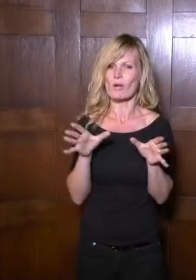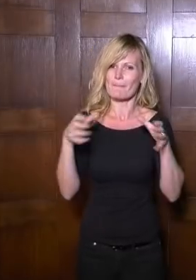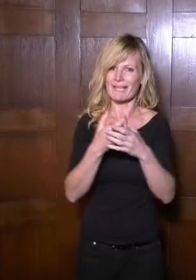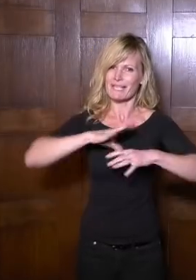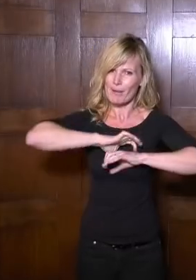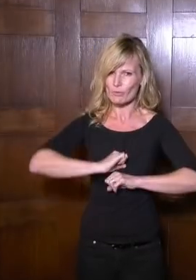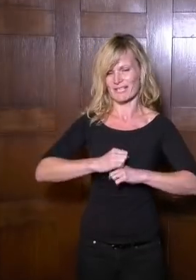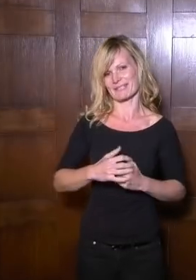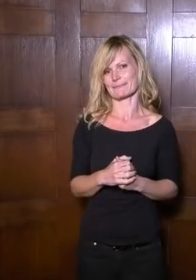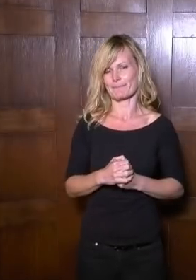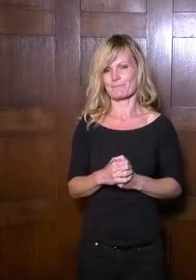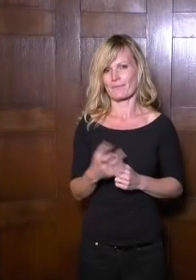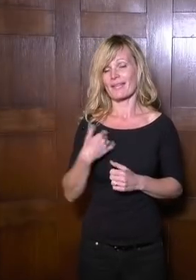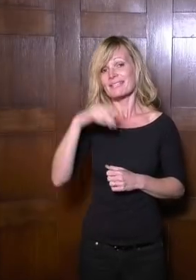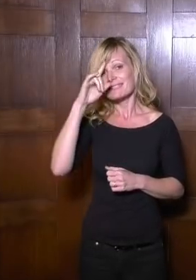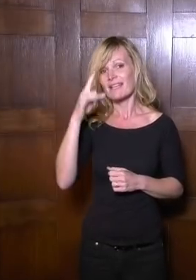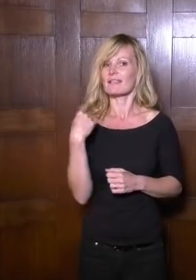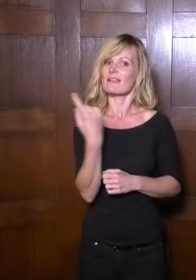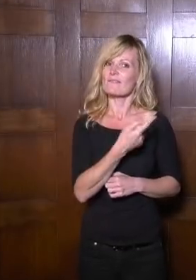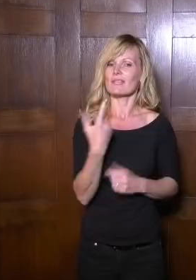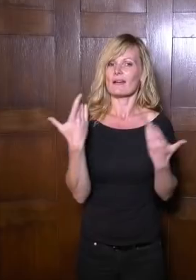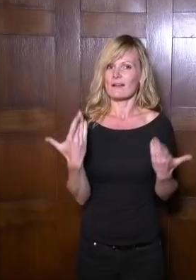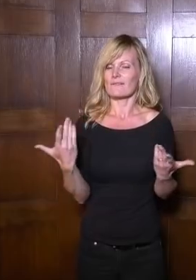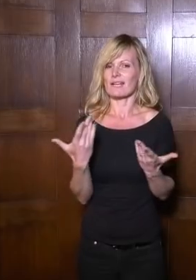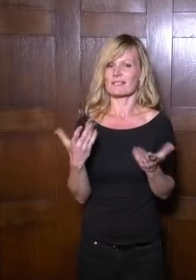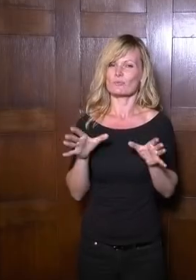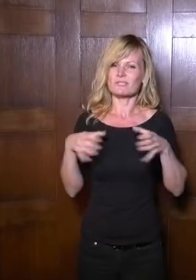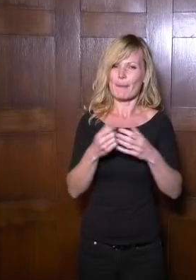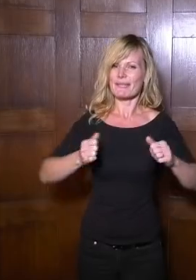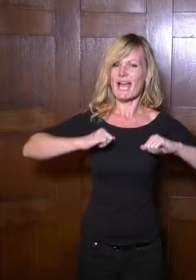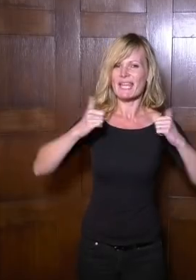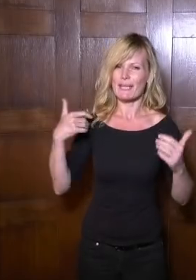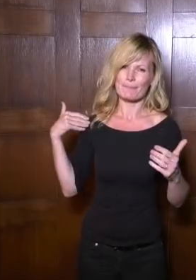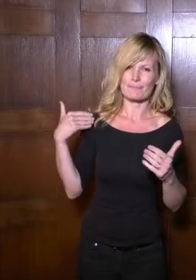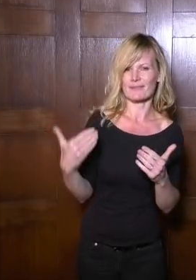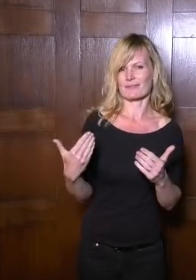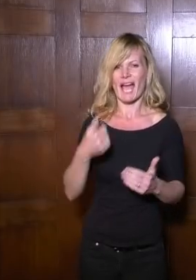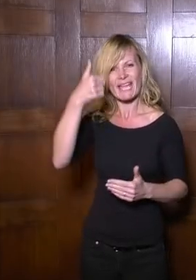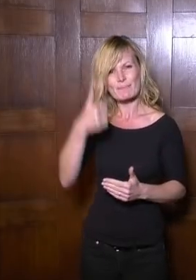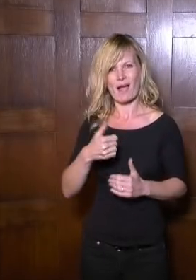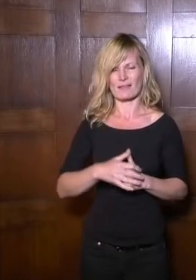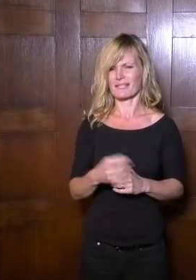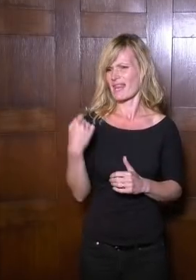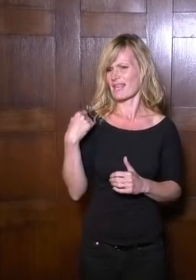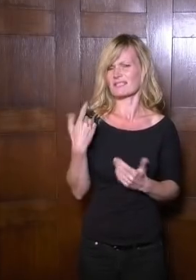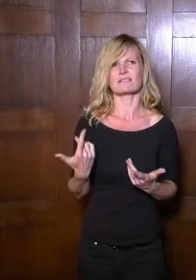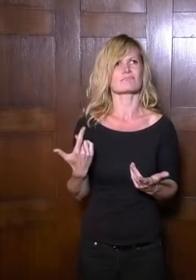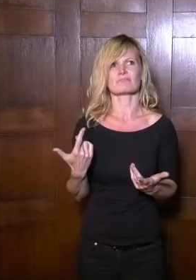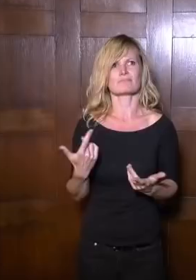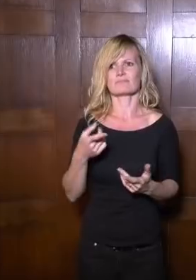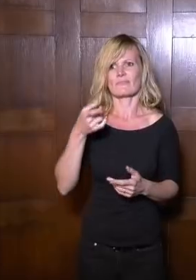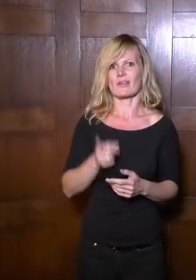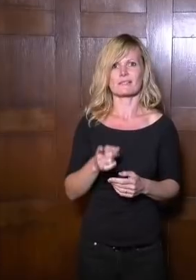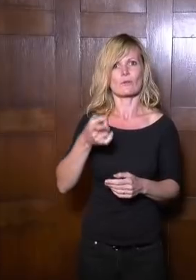aushält. Ich finde, das, was wir miteinander erlebt haben, ist so einmalig in den letzten, würde ich mal sagen, fast